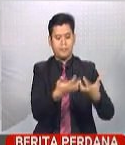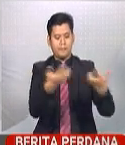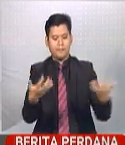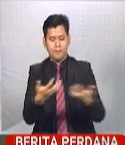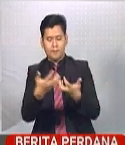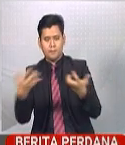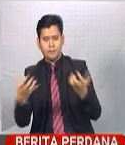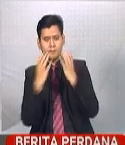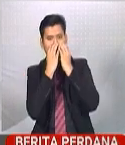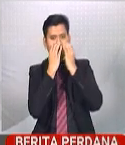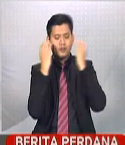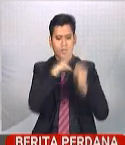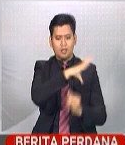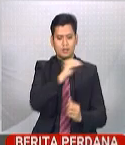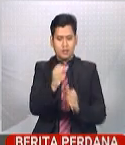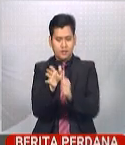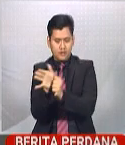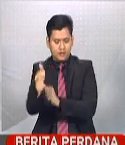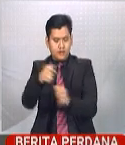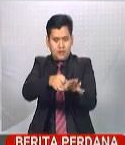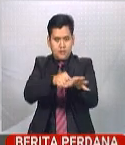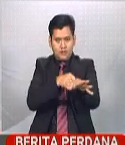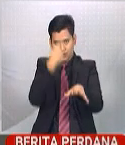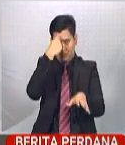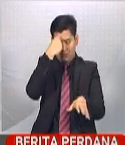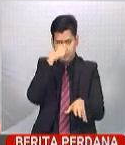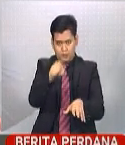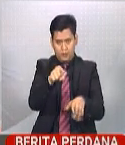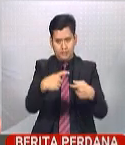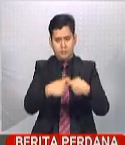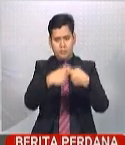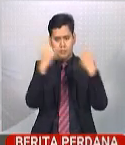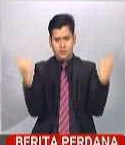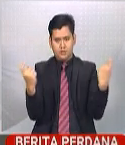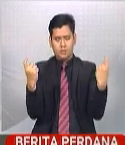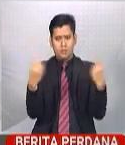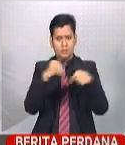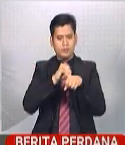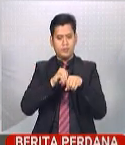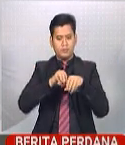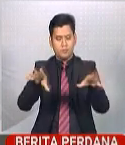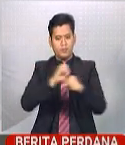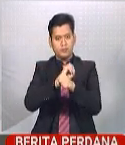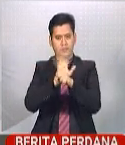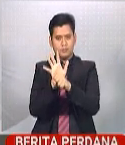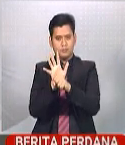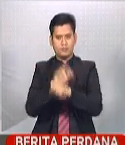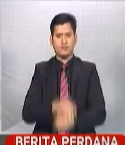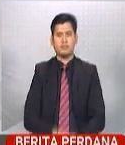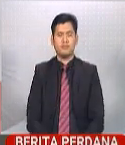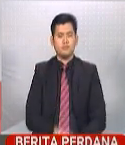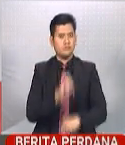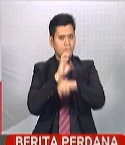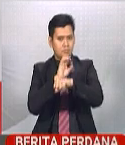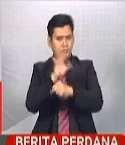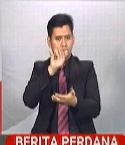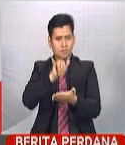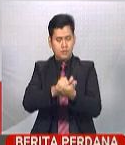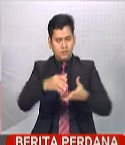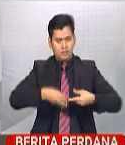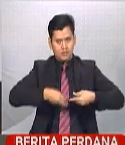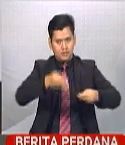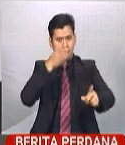buangan topeng muka dan sarung tangan yang dipakai untuk memutuskan rantai Anjani khojina intense nasehat itu